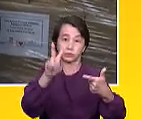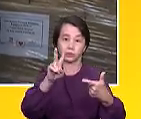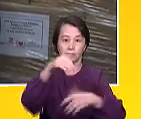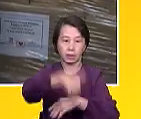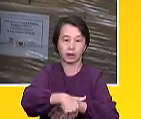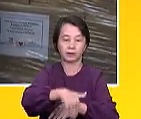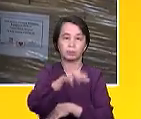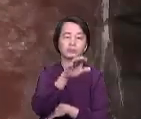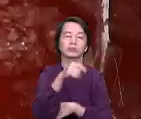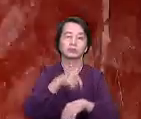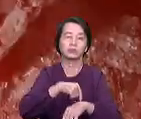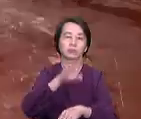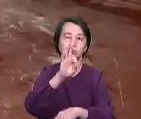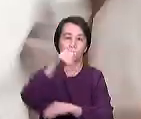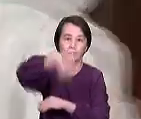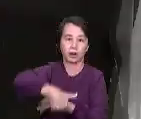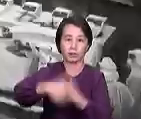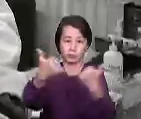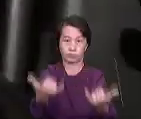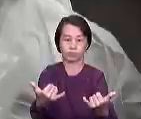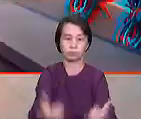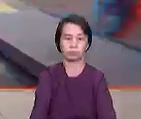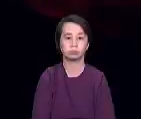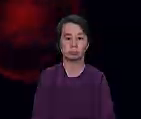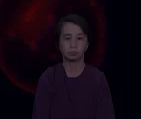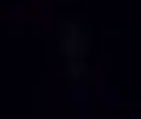dan saluran berita RTM.